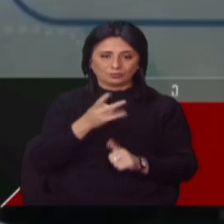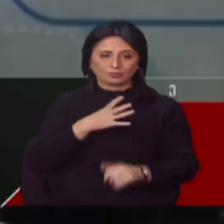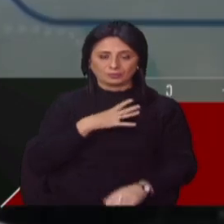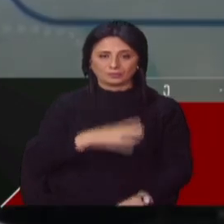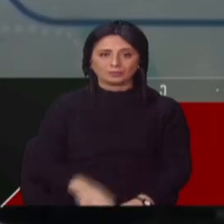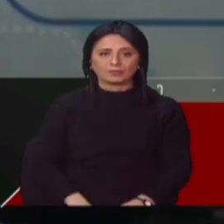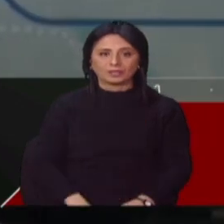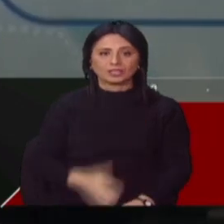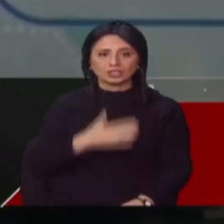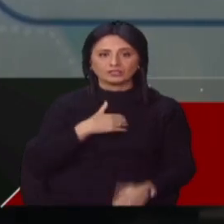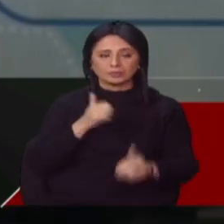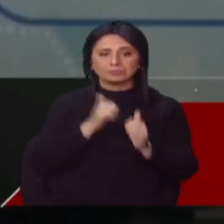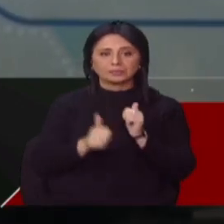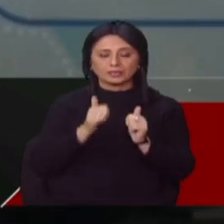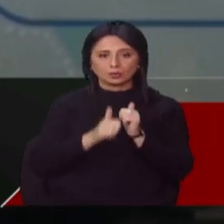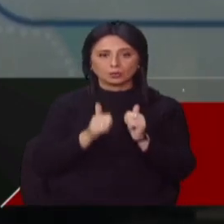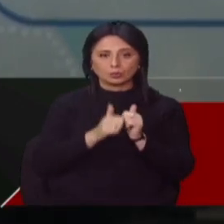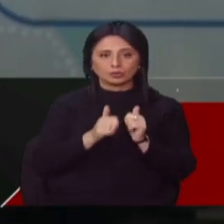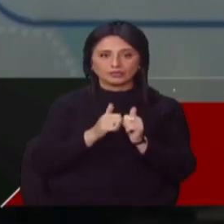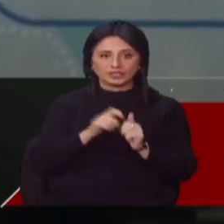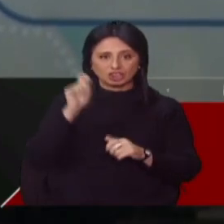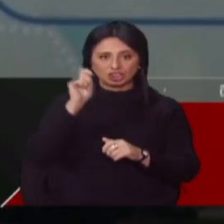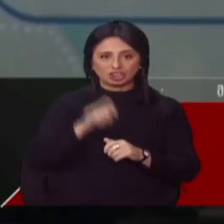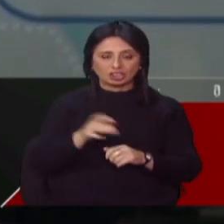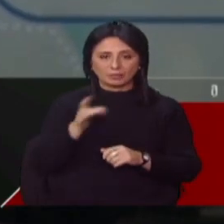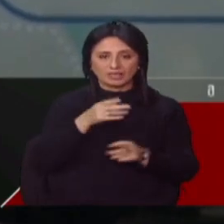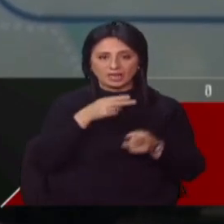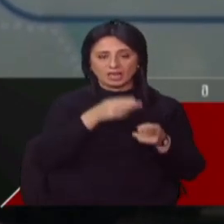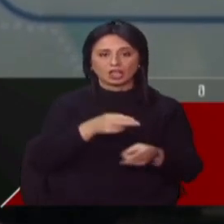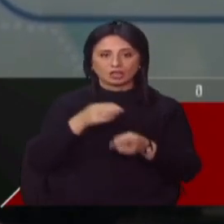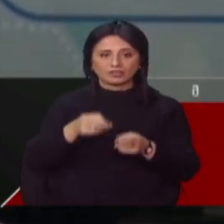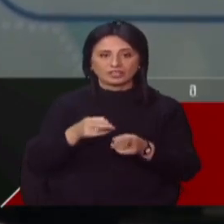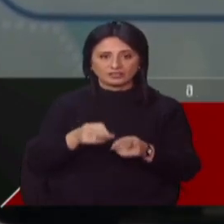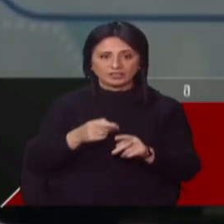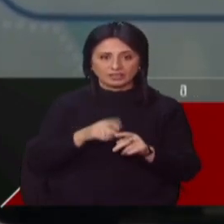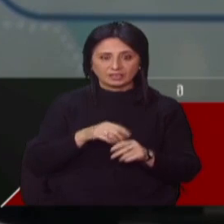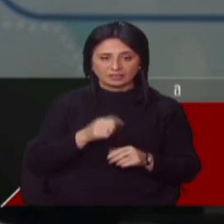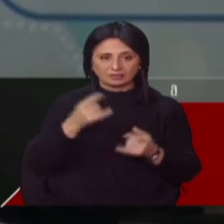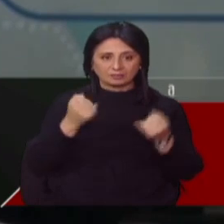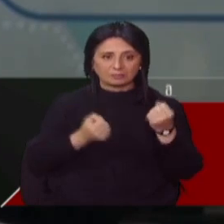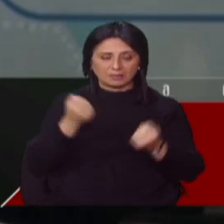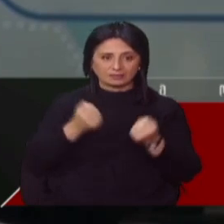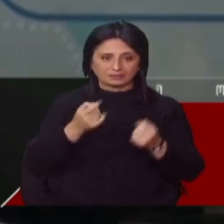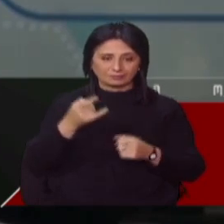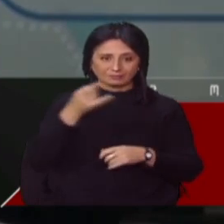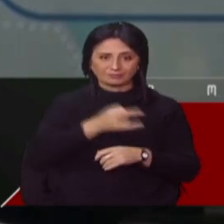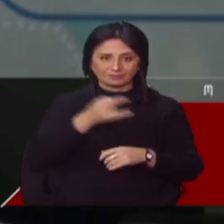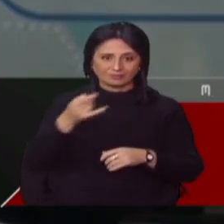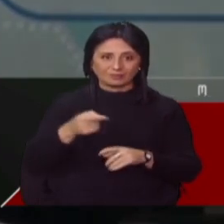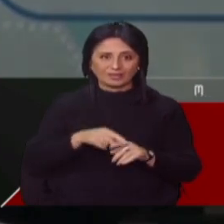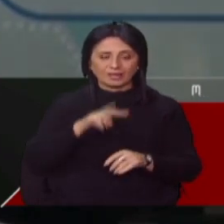წარმოადგენს. Ჩვენ პერიოდულად ჩამოვდივართ რეგიონებში მამომობილით, სადაც